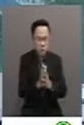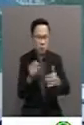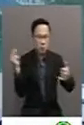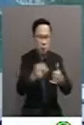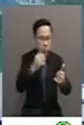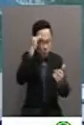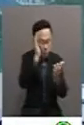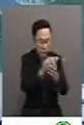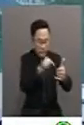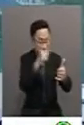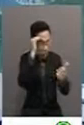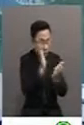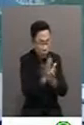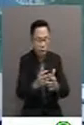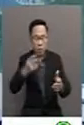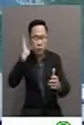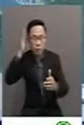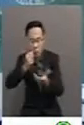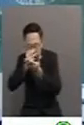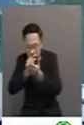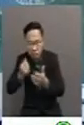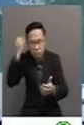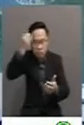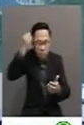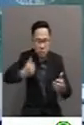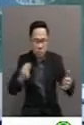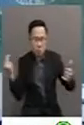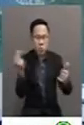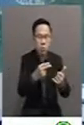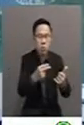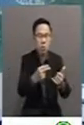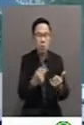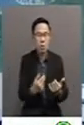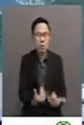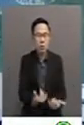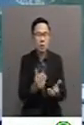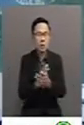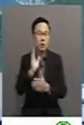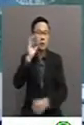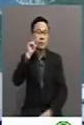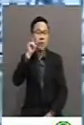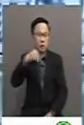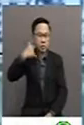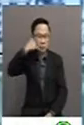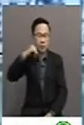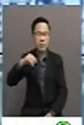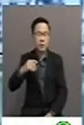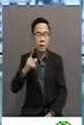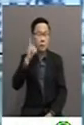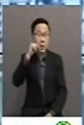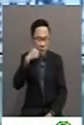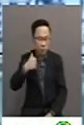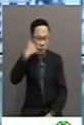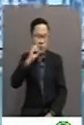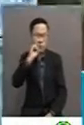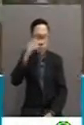จด้วย ค่ะเป็นเหตุอุกอาจคุณผู้ชมเพราะว่าก่อนหน้านี้นะคะคือทางแม่ของผู้ชายคนนี้ค่ะเขาโทรศัพท์ตามตำรวจบอกว่าให้มาช่วยคุมตัวลูกให้หน่อยจะ